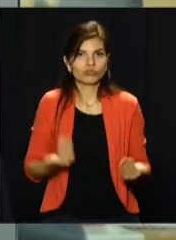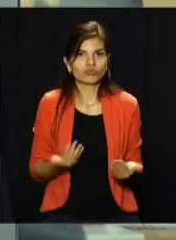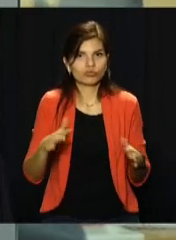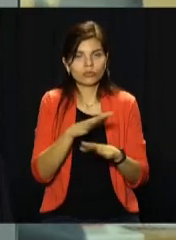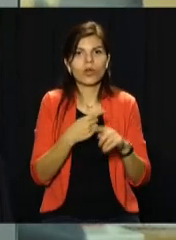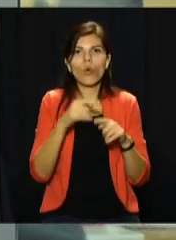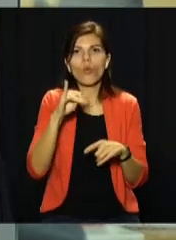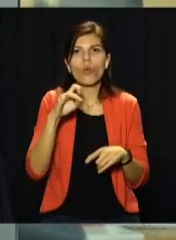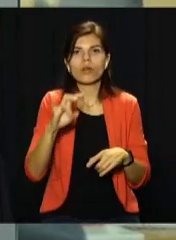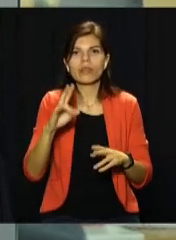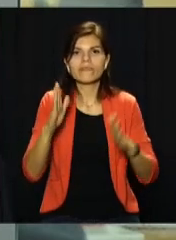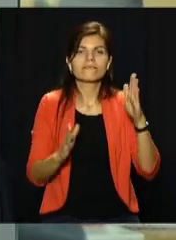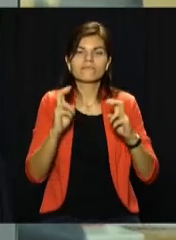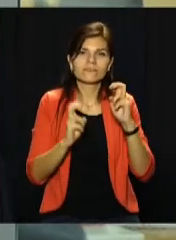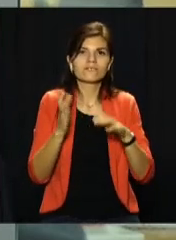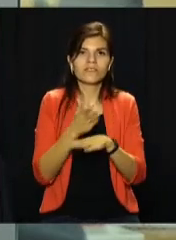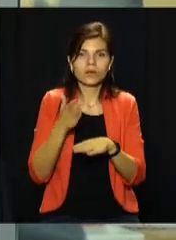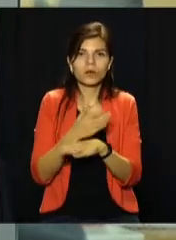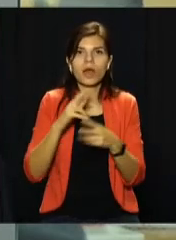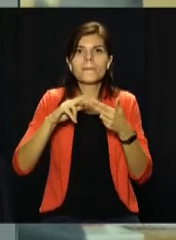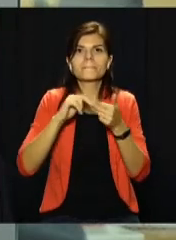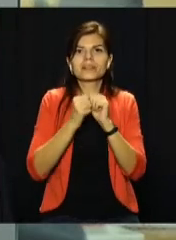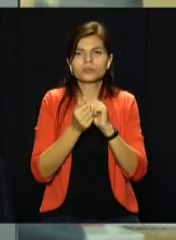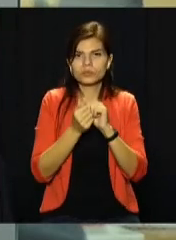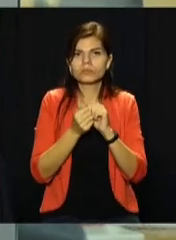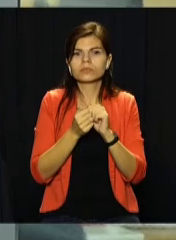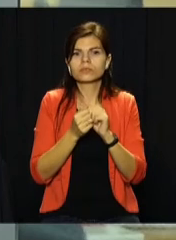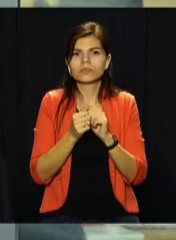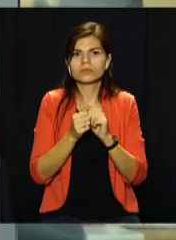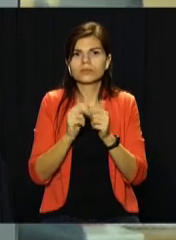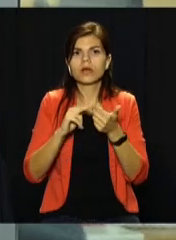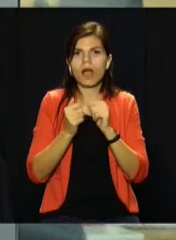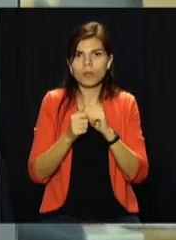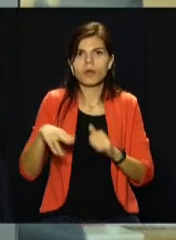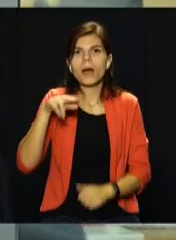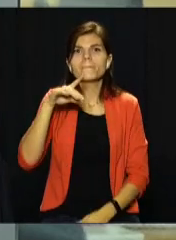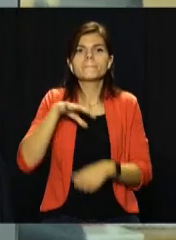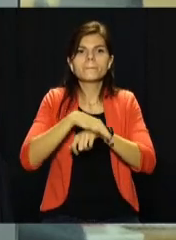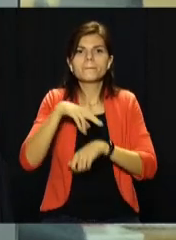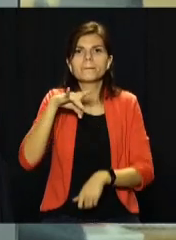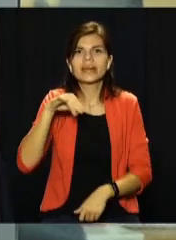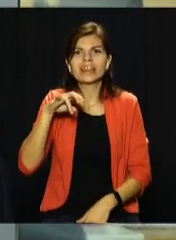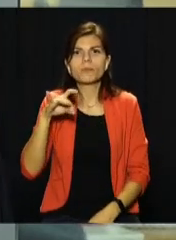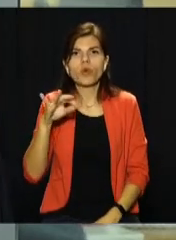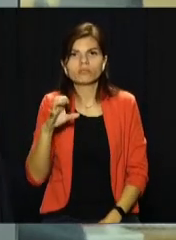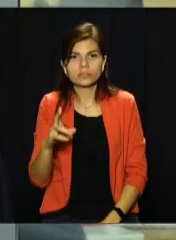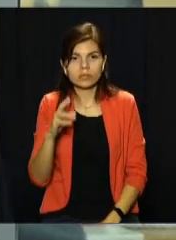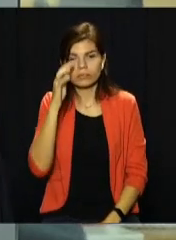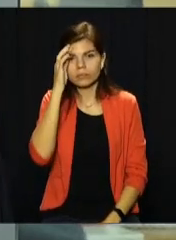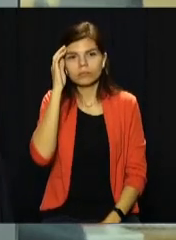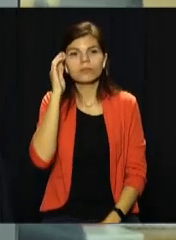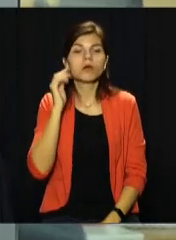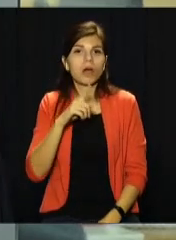це про уранове виробництво на колишньому Придніпровському хімічному заводі в Кам'янському. Держава байдужа до